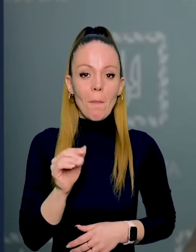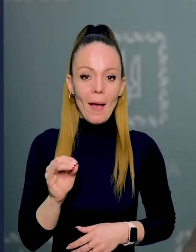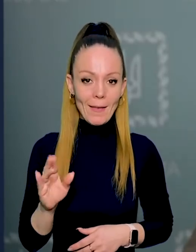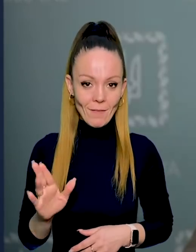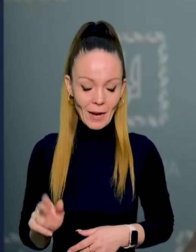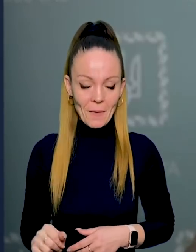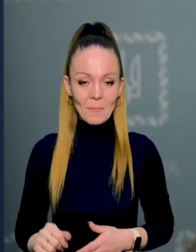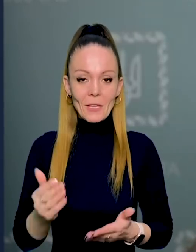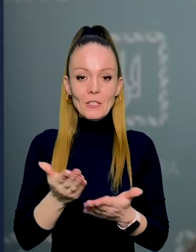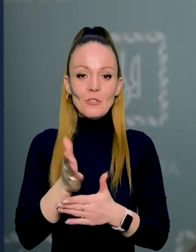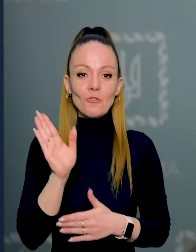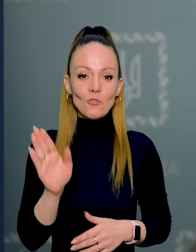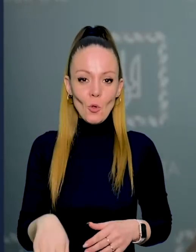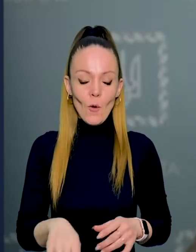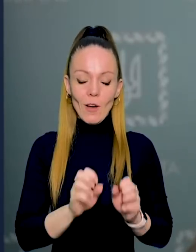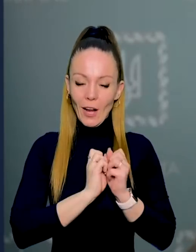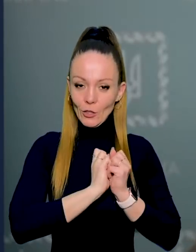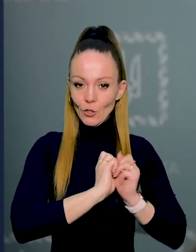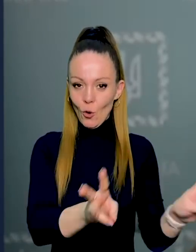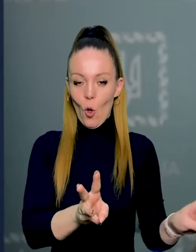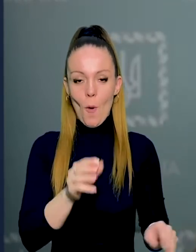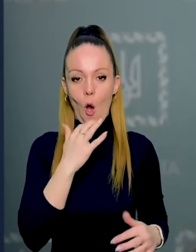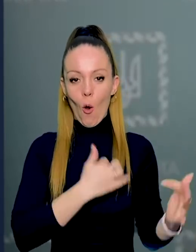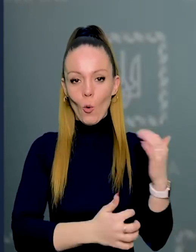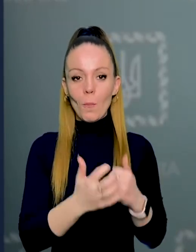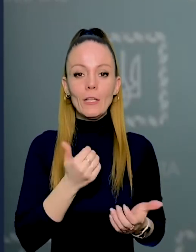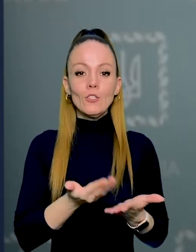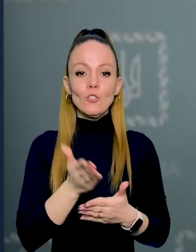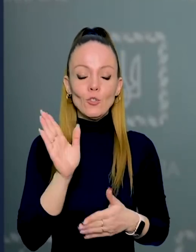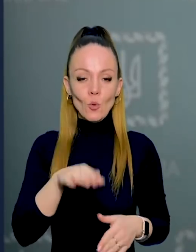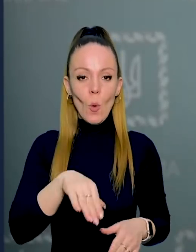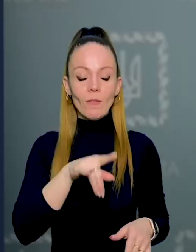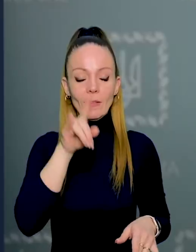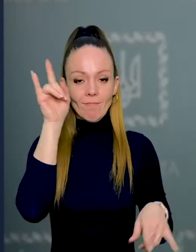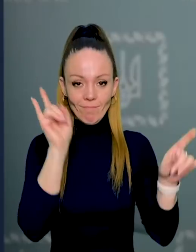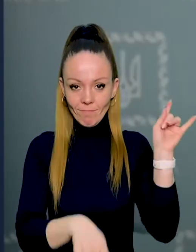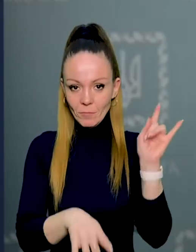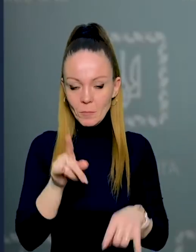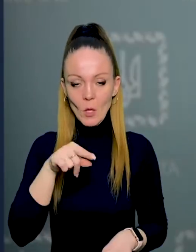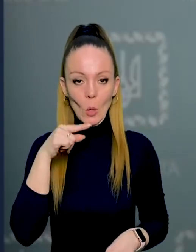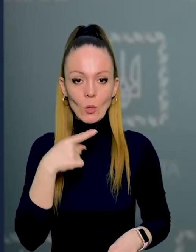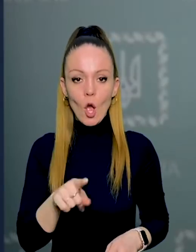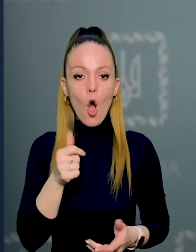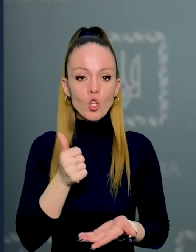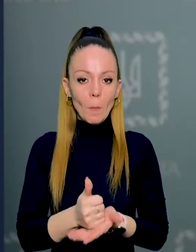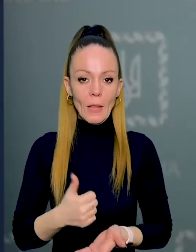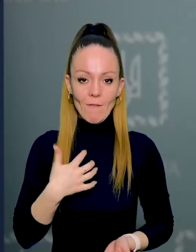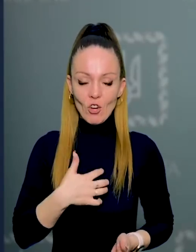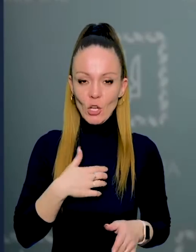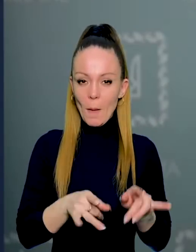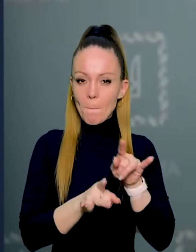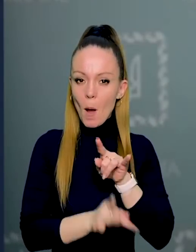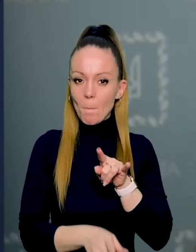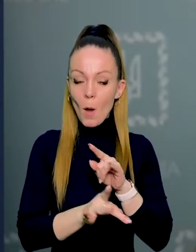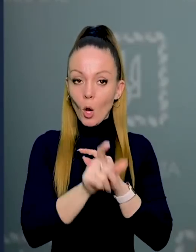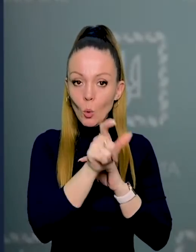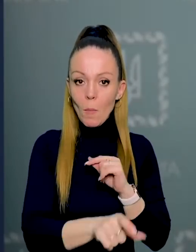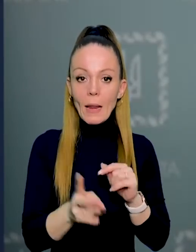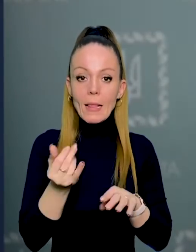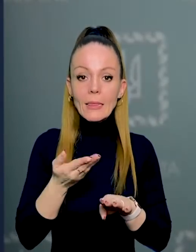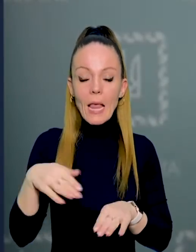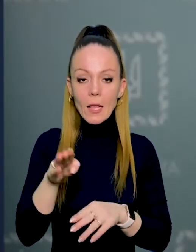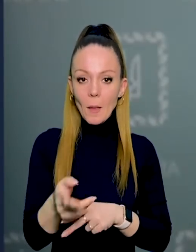порадували. Знову Чорнобаївка, знову розгром окупантів. Знову збиті російські літаки. Особливо